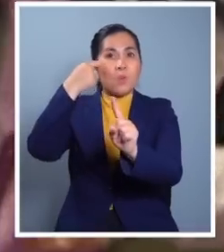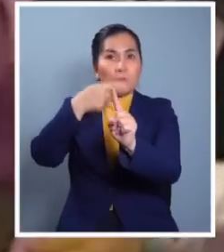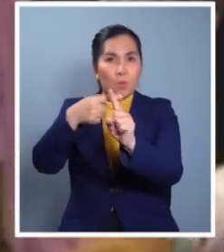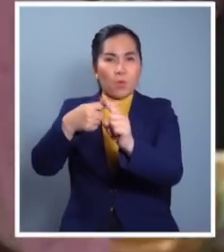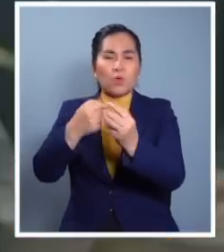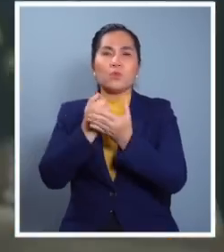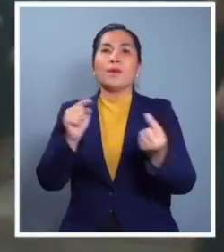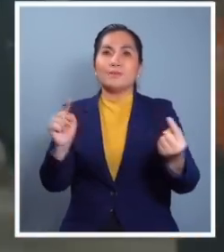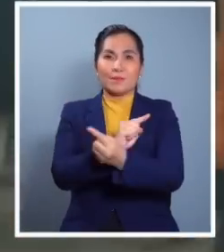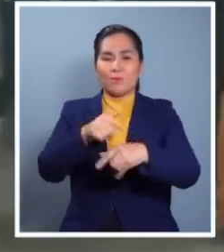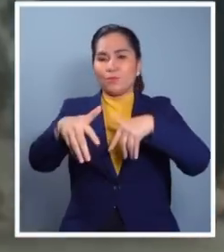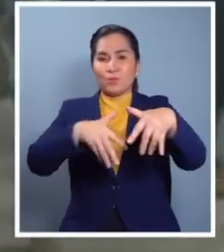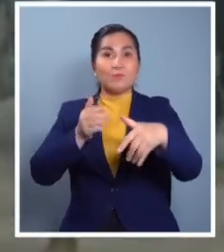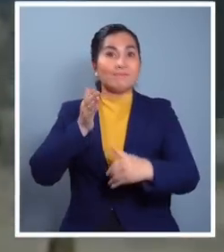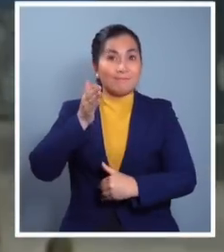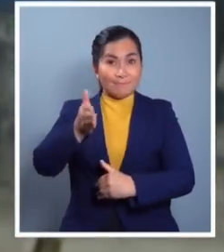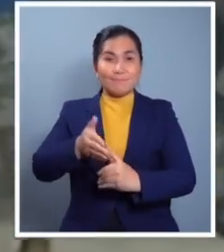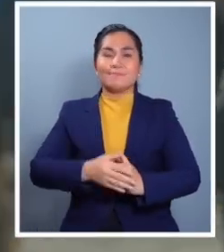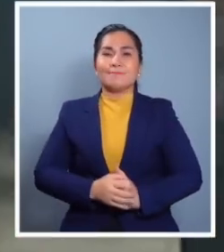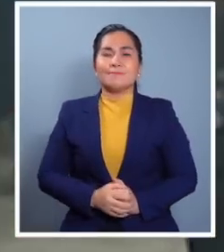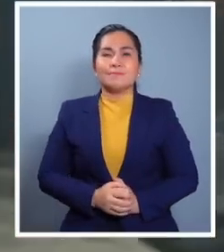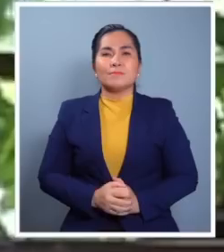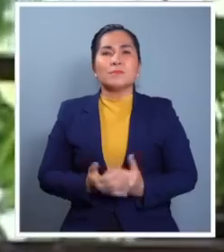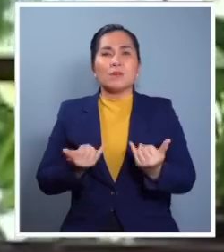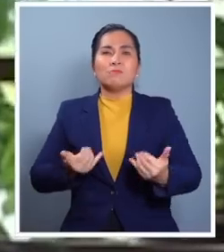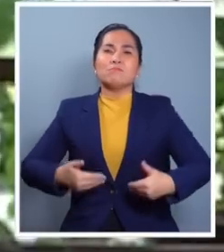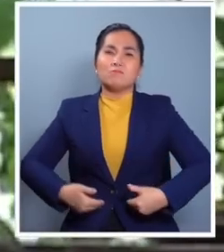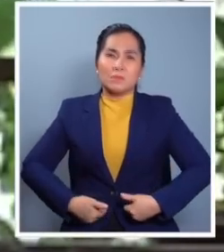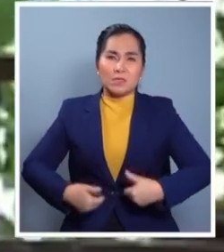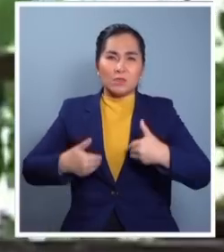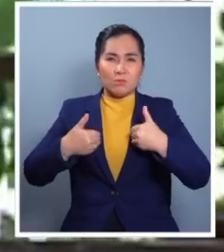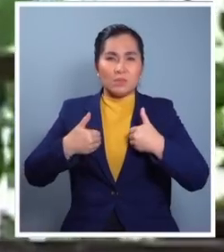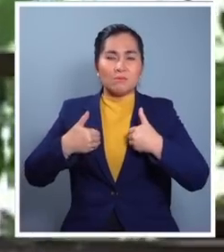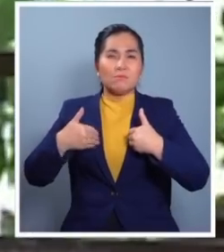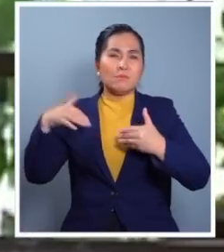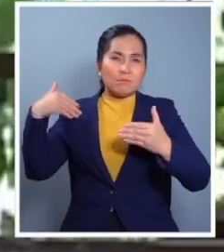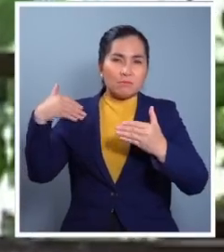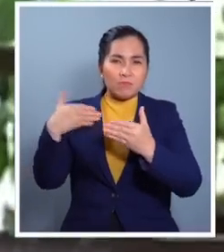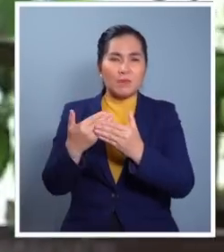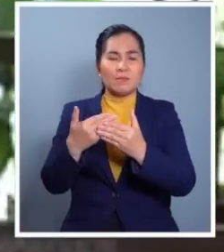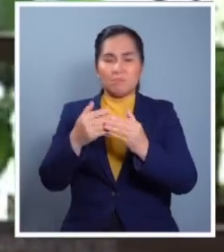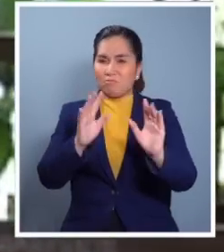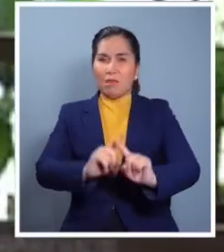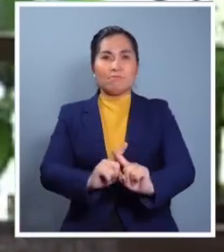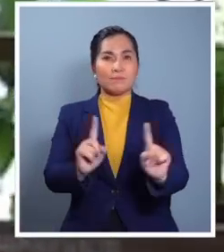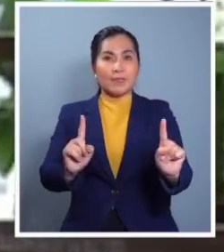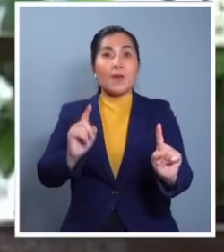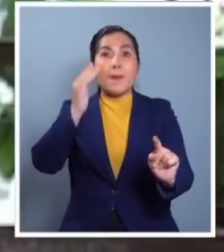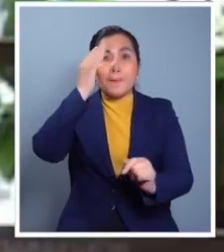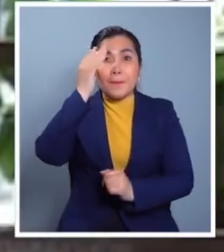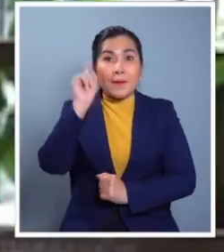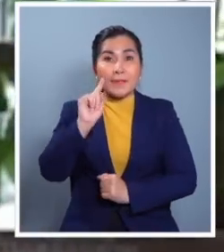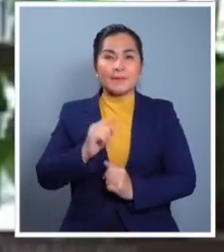ต่อสังคมและชุมชน ตอนนี้นะคะชีวิตจากเมื่อก่อนถึงตอนนี้มันเกิดการแตกต่างกันมากเพราะว่าต